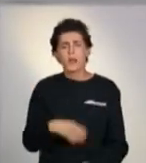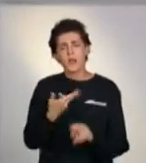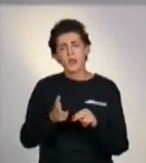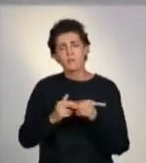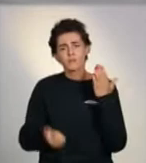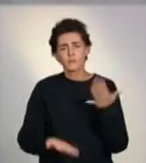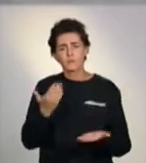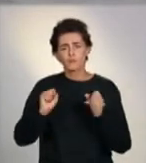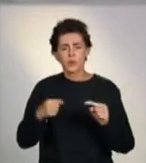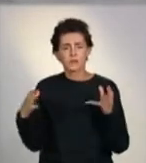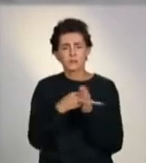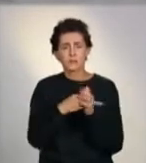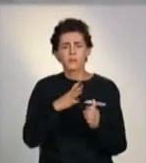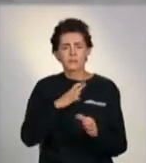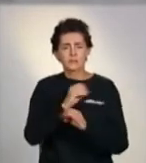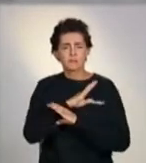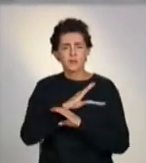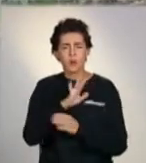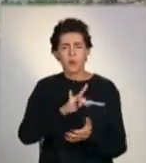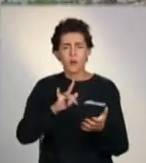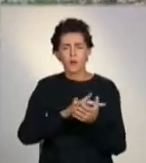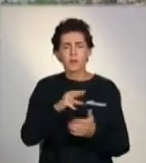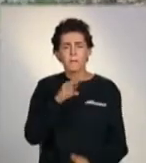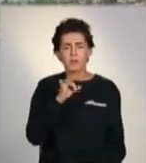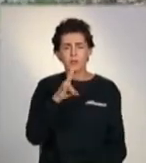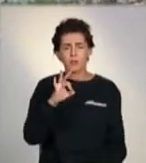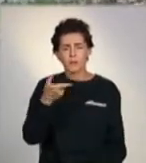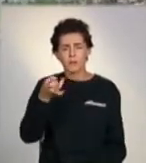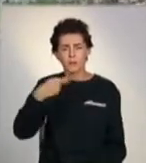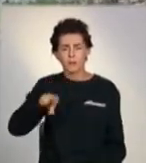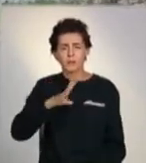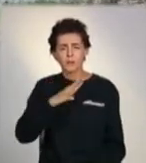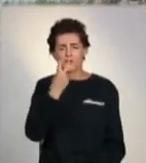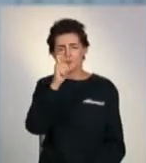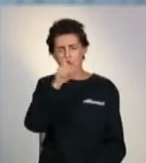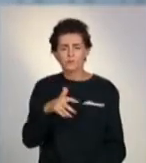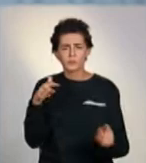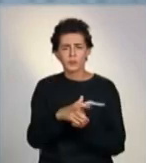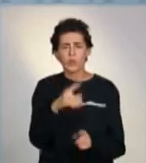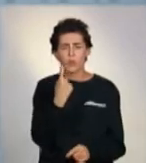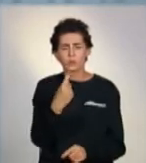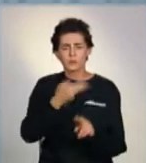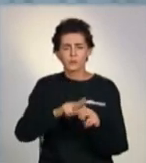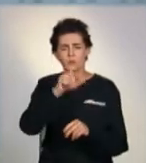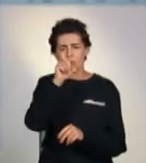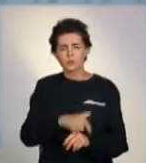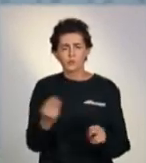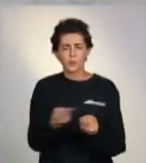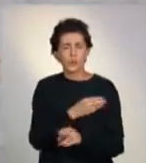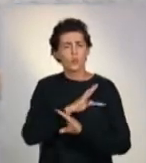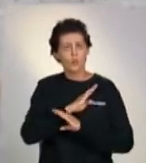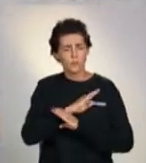до смерті, як сталося у Мирнограді, де хатні кани Корсо напали на двох чоловіків, і одного з них лишили